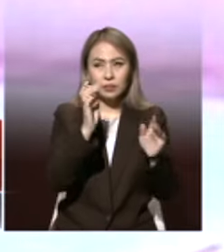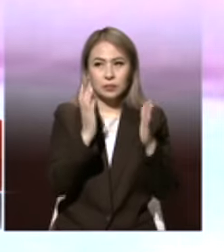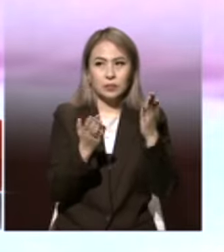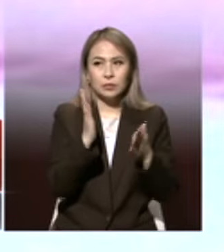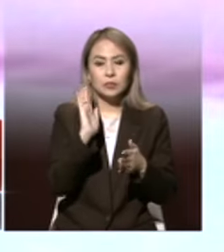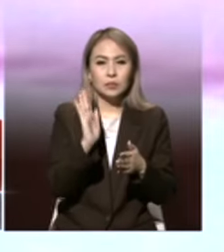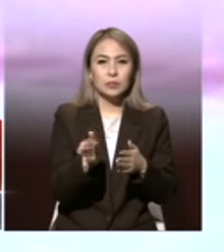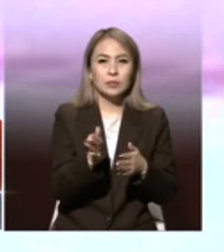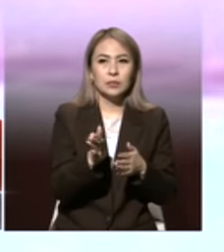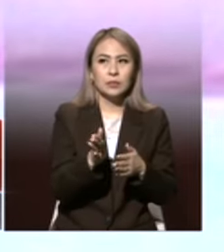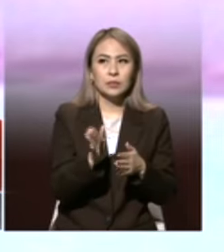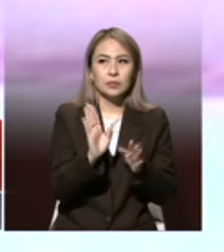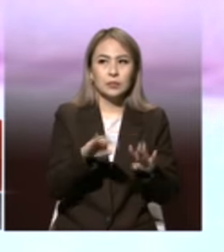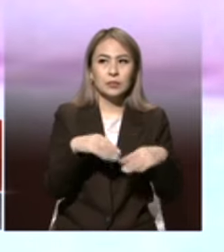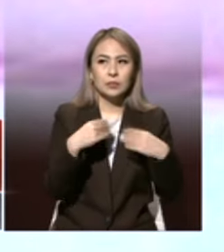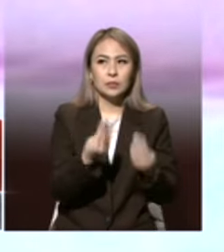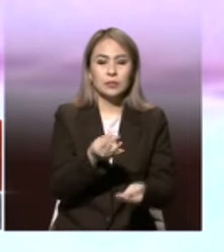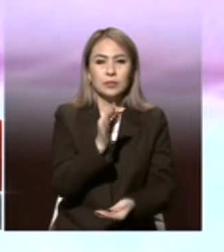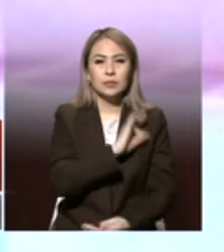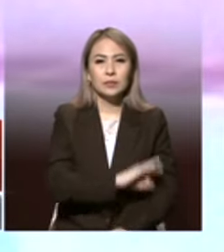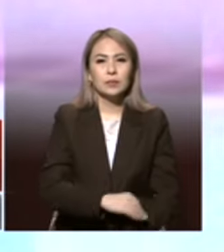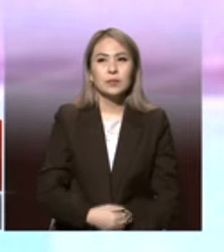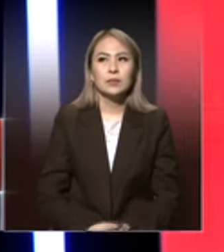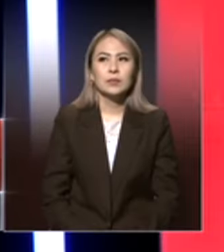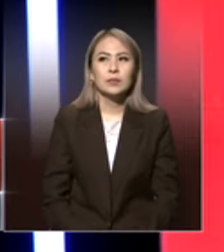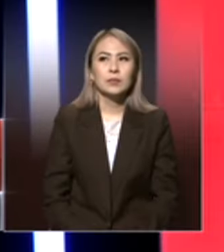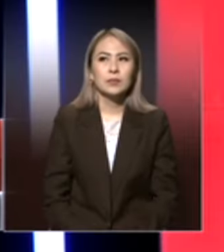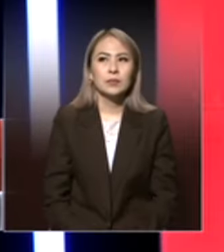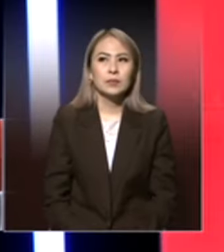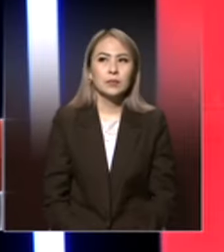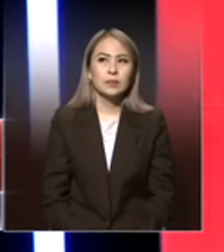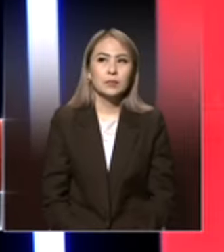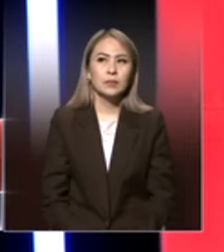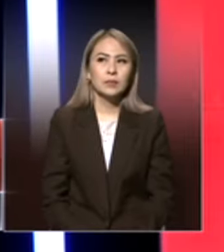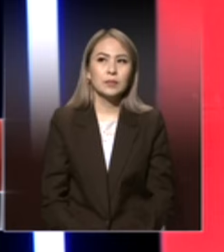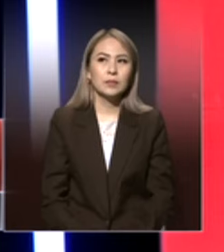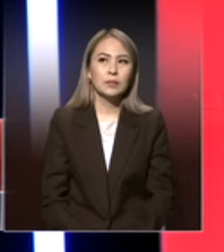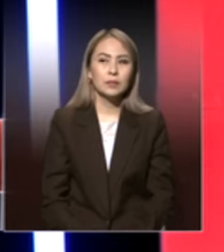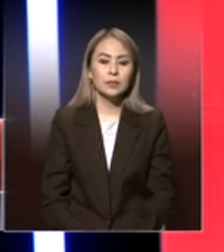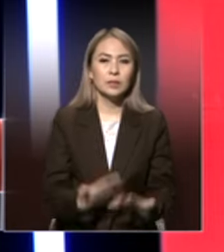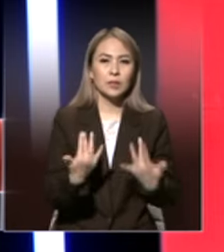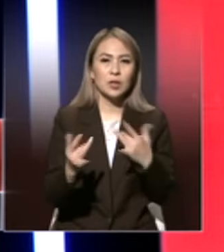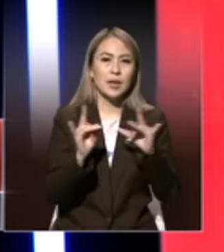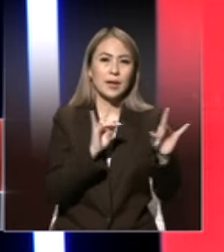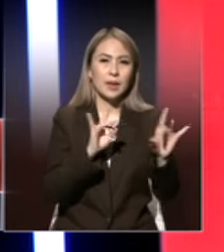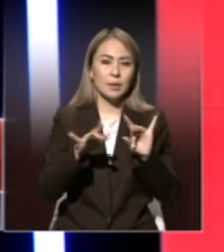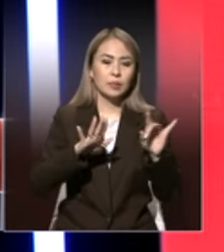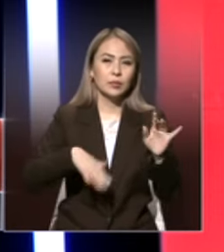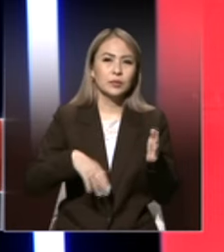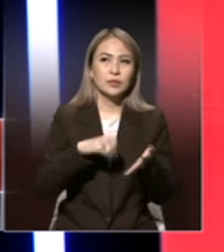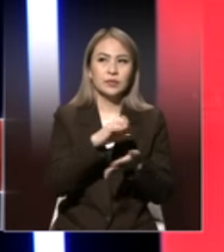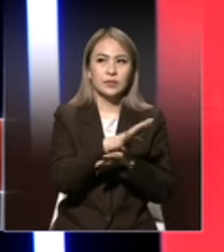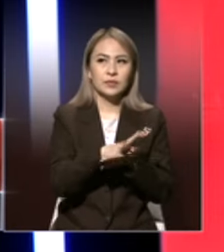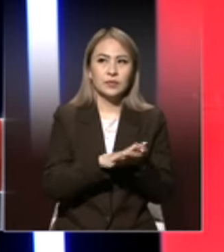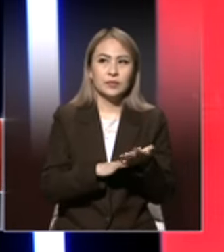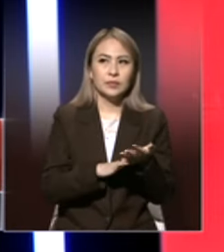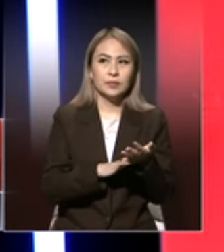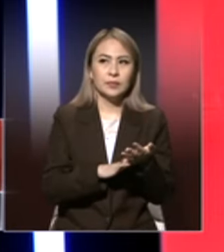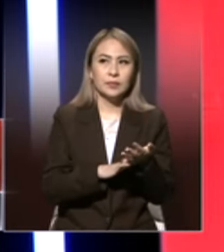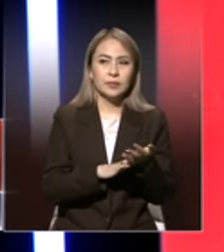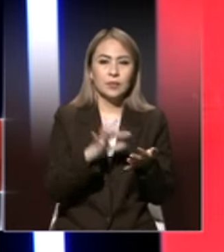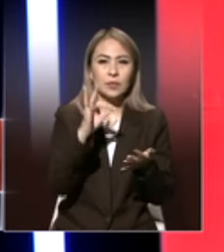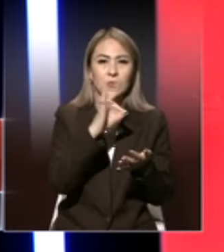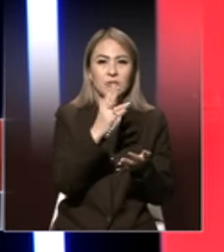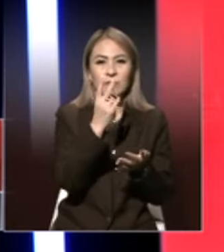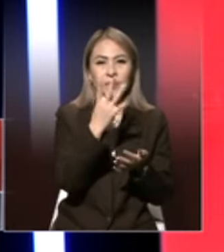болса ғана өзінің нәтижесін береді. Рахмет, Ақмарал ханым, бізде түсінікті. Бізде үзілістің уақыты келген екен. Жаңағы осы 25 күнге, 15 күнге